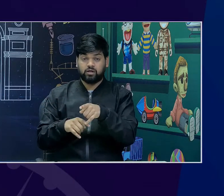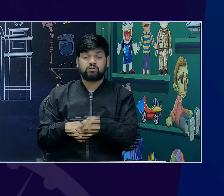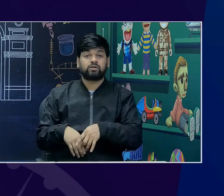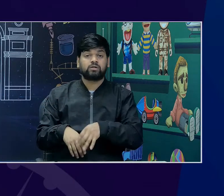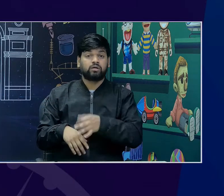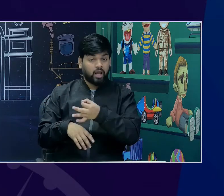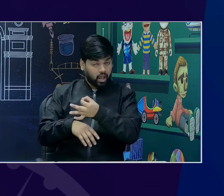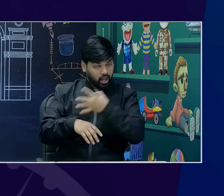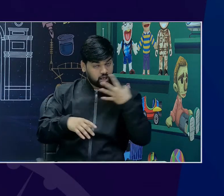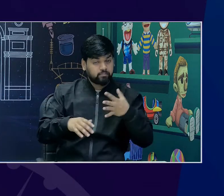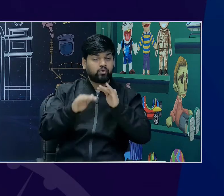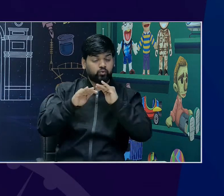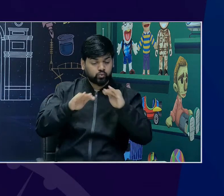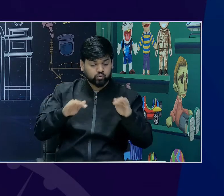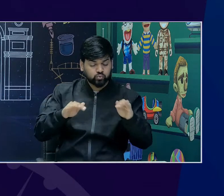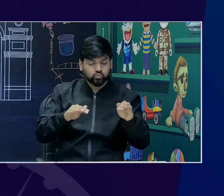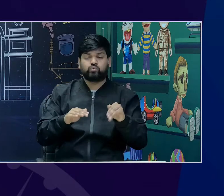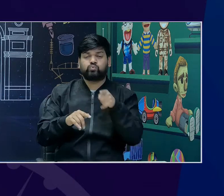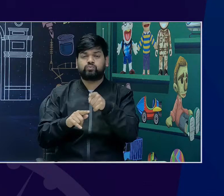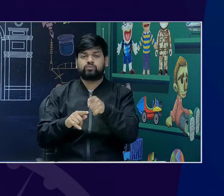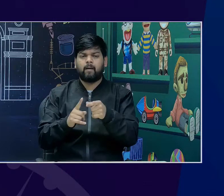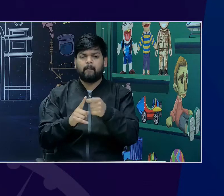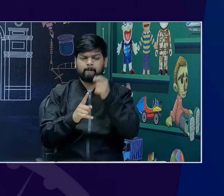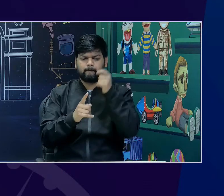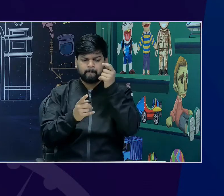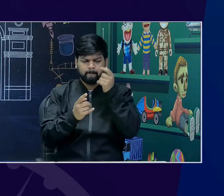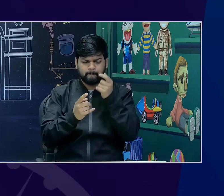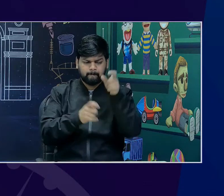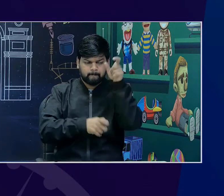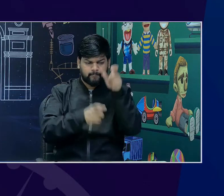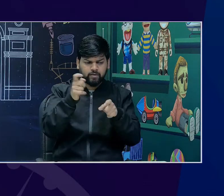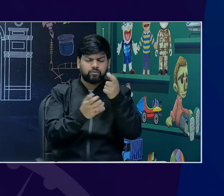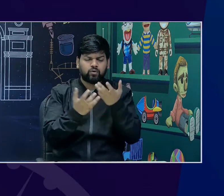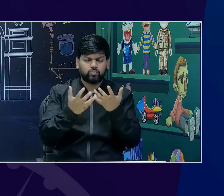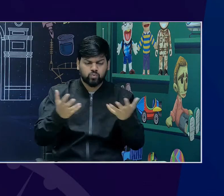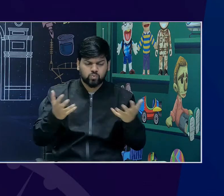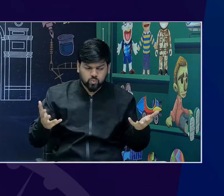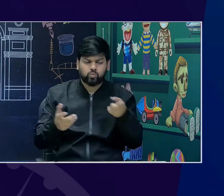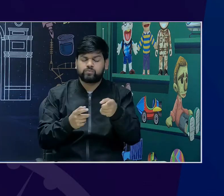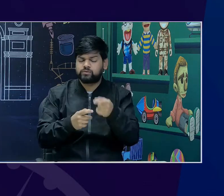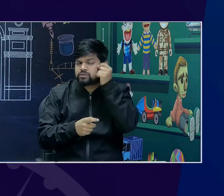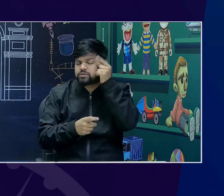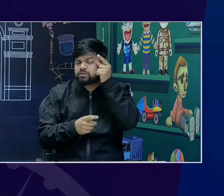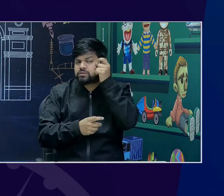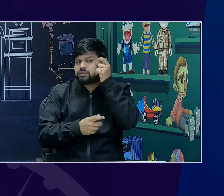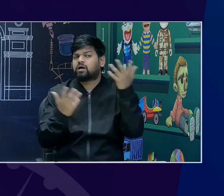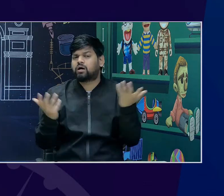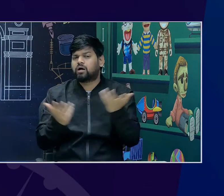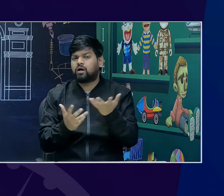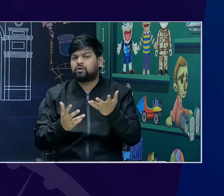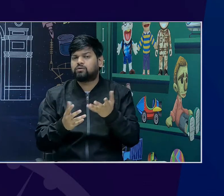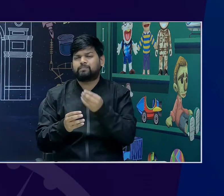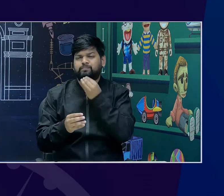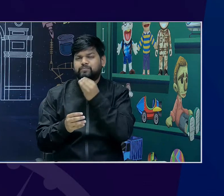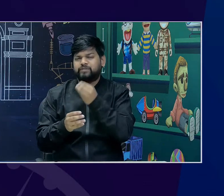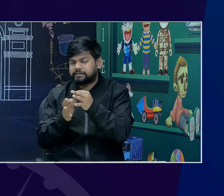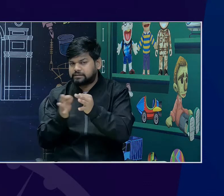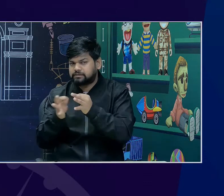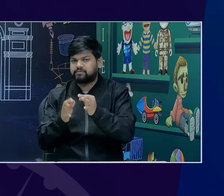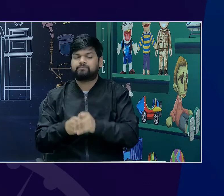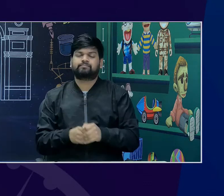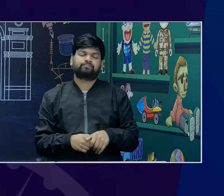public goods क्या होते हैं, किस तरह से उसे manage किया जा सकता है? Also the two categories that you have defined for us. Exactly.